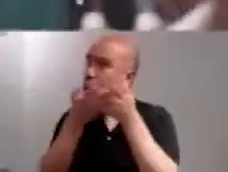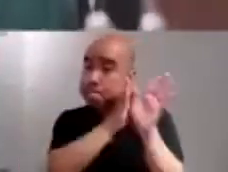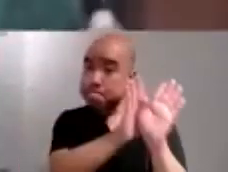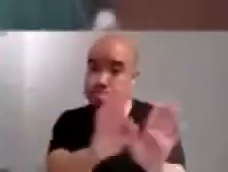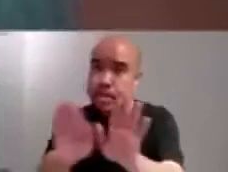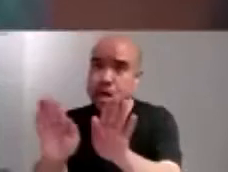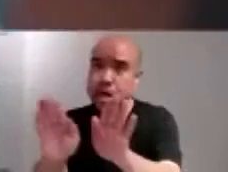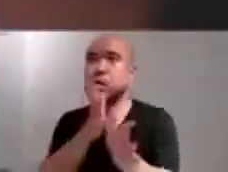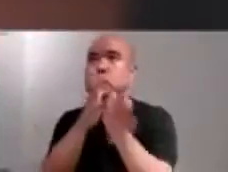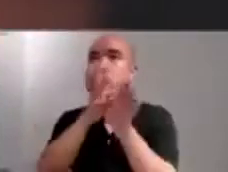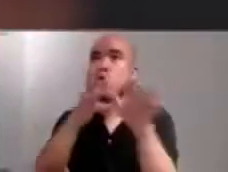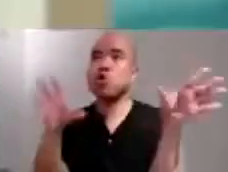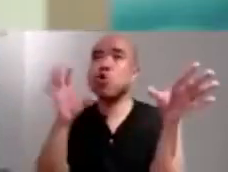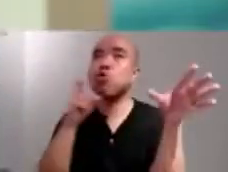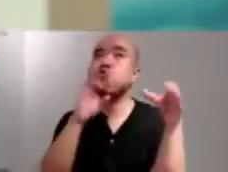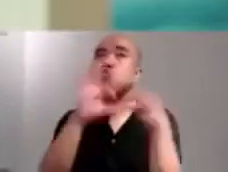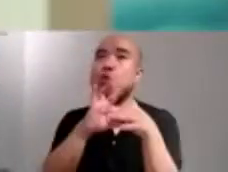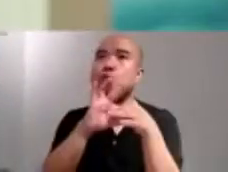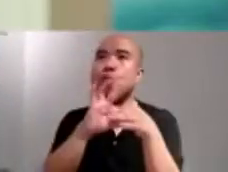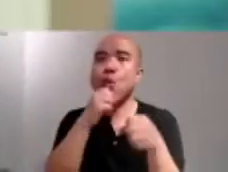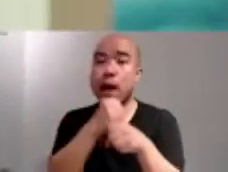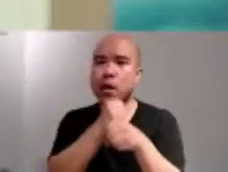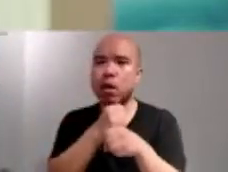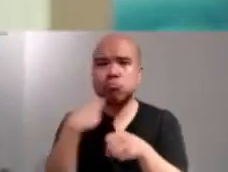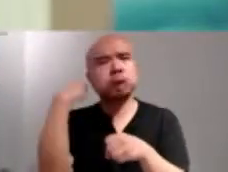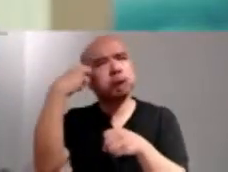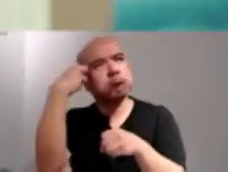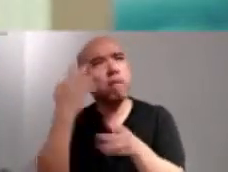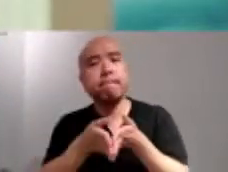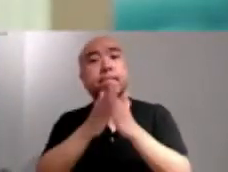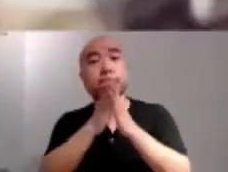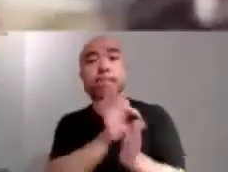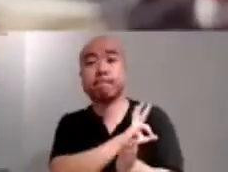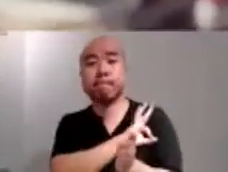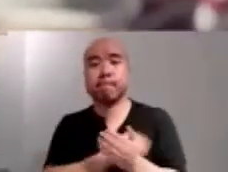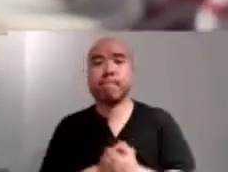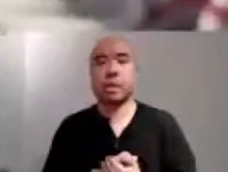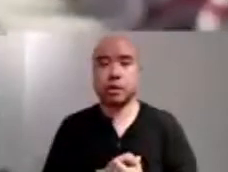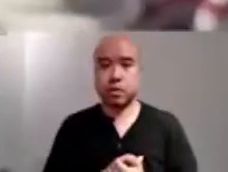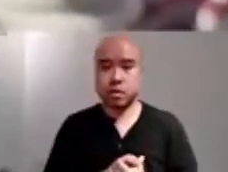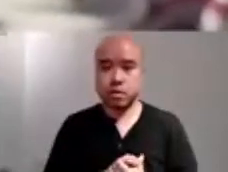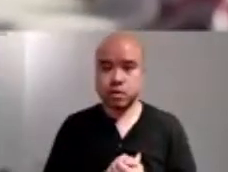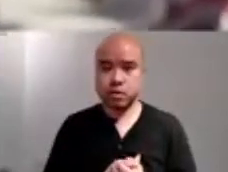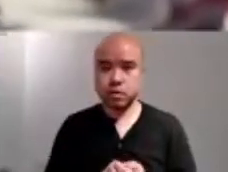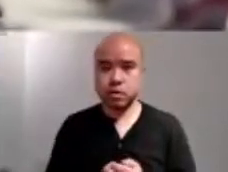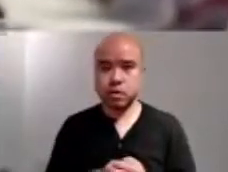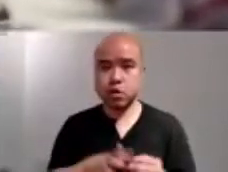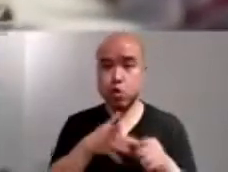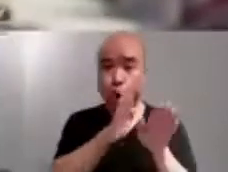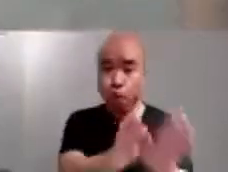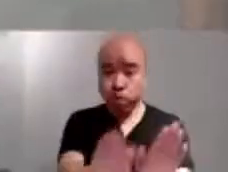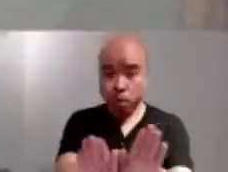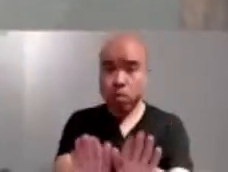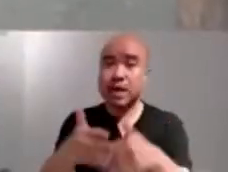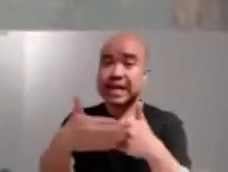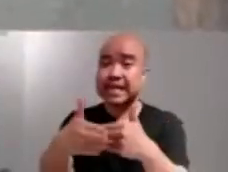和善事又有关的工作。所以就想想可能搞一个善游的团体，去帮助世界各地一些有资源需要，